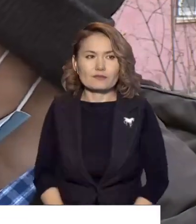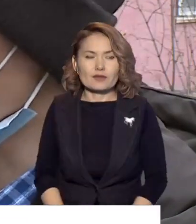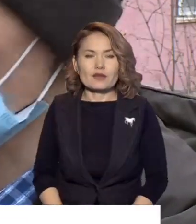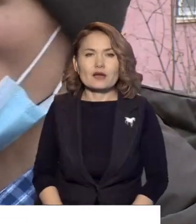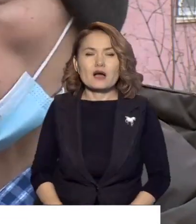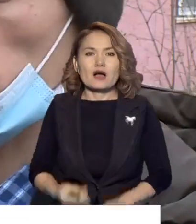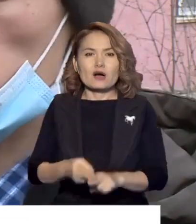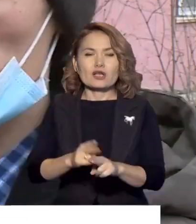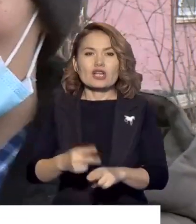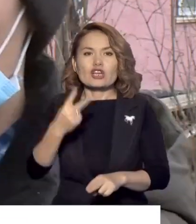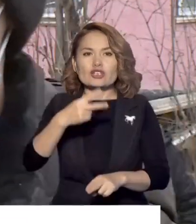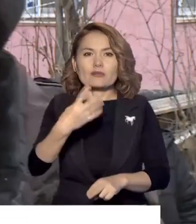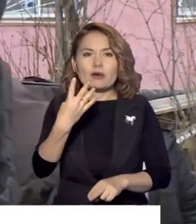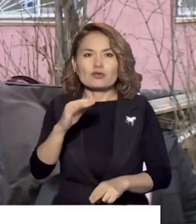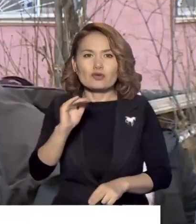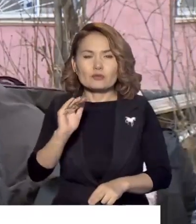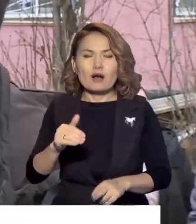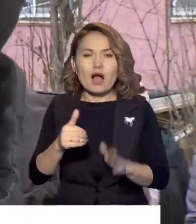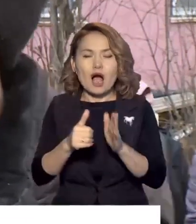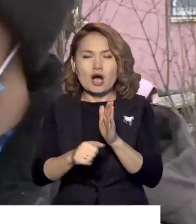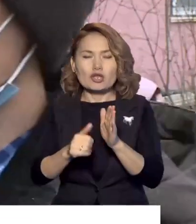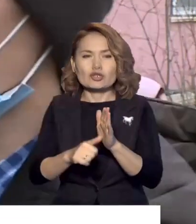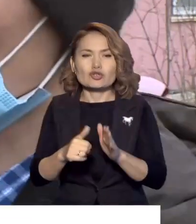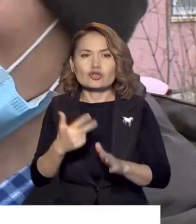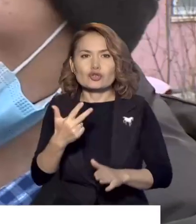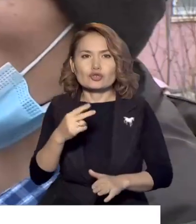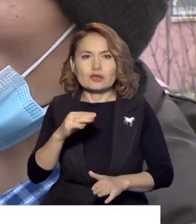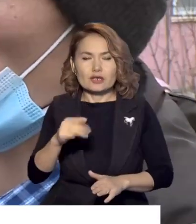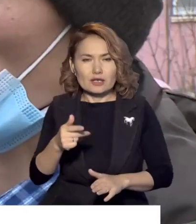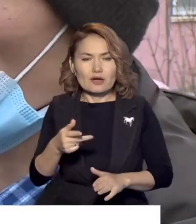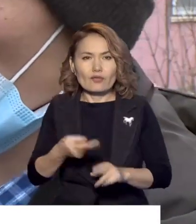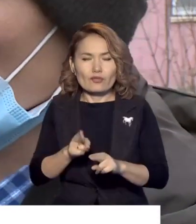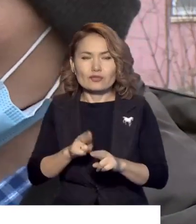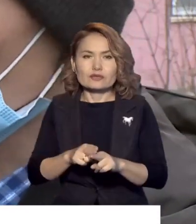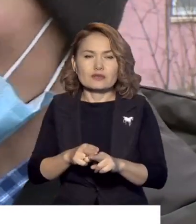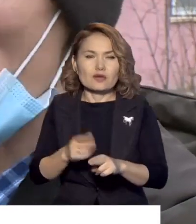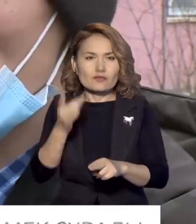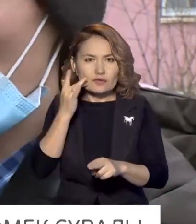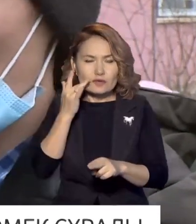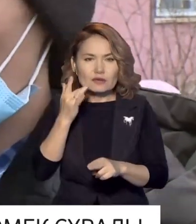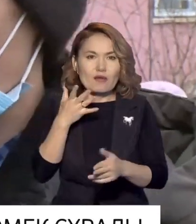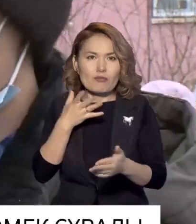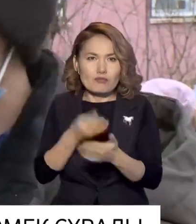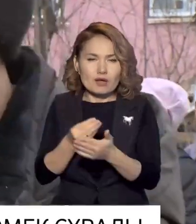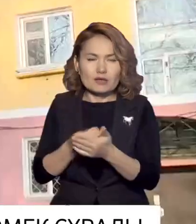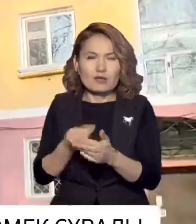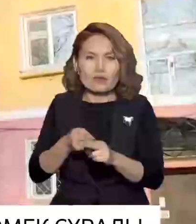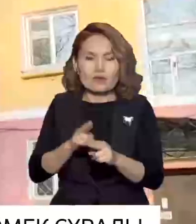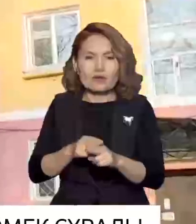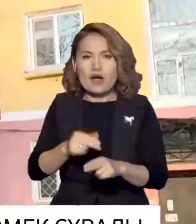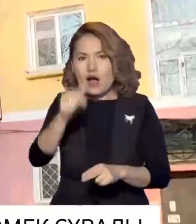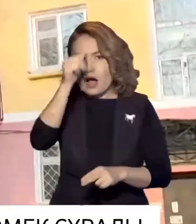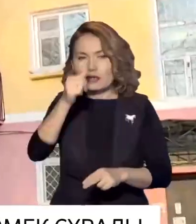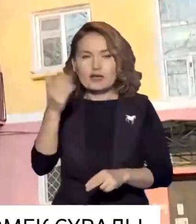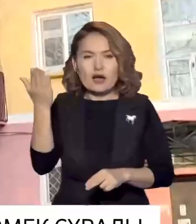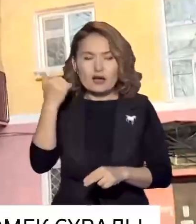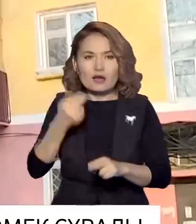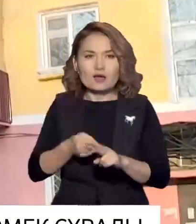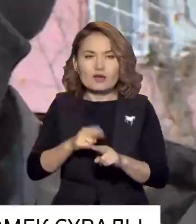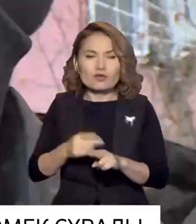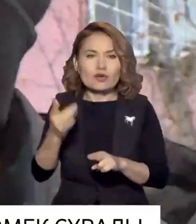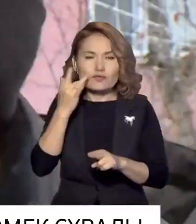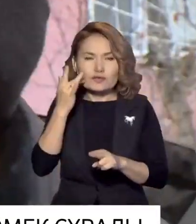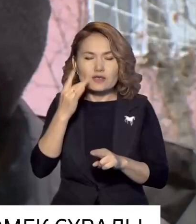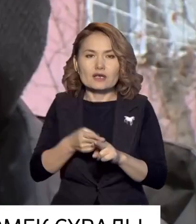десеңіздер 24603 теңге. Міне камераға жақынақ түсірсек те болады. Міне осы алдыңғайының оплатасына домның барлығы обогреватель